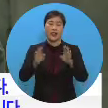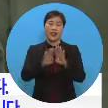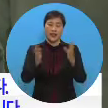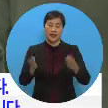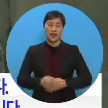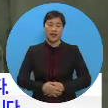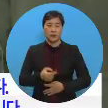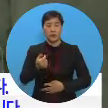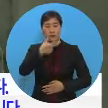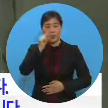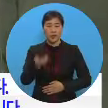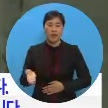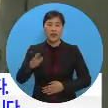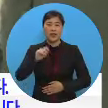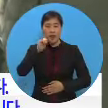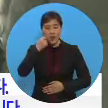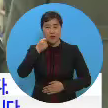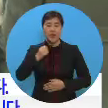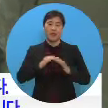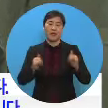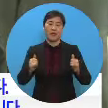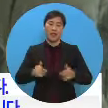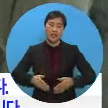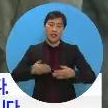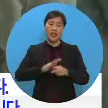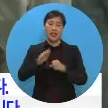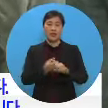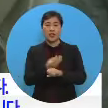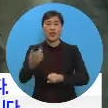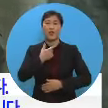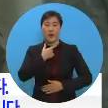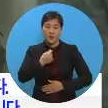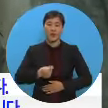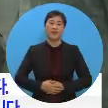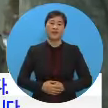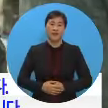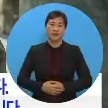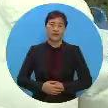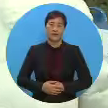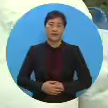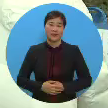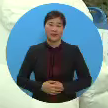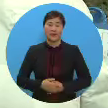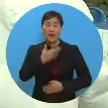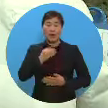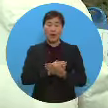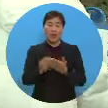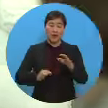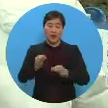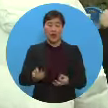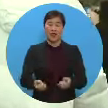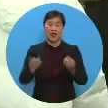마련했습니다. 미약하지만 어려운 이웃들에게 따뜻한 사랑으로 전해졌으면 좋겠습니다. 행복